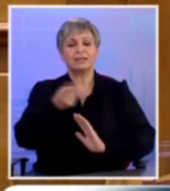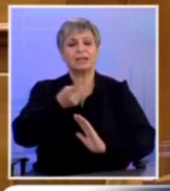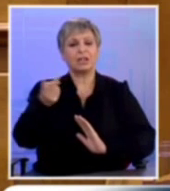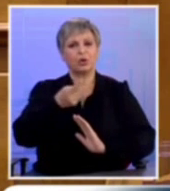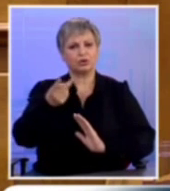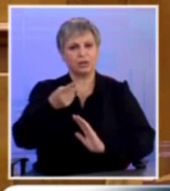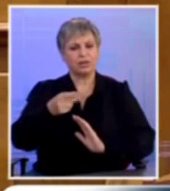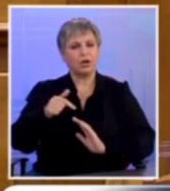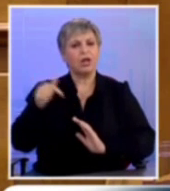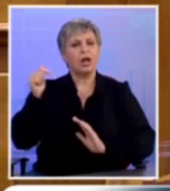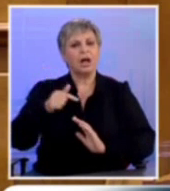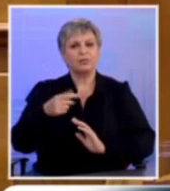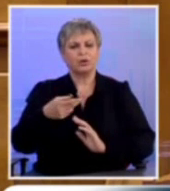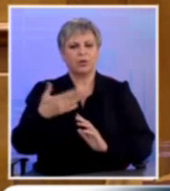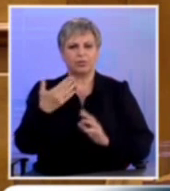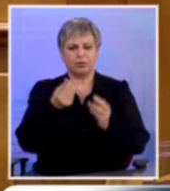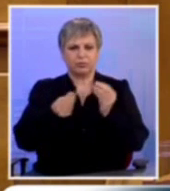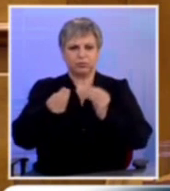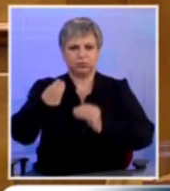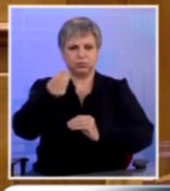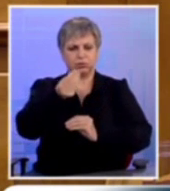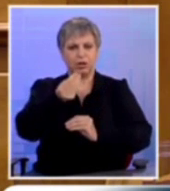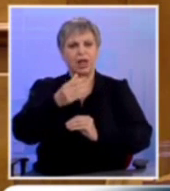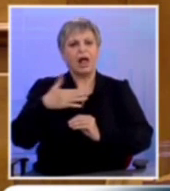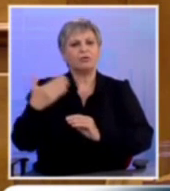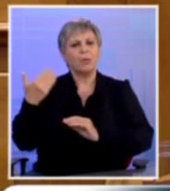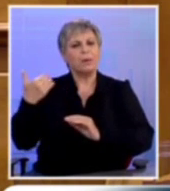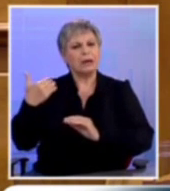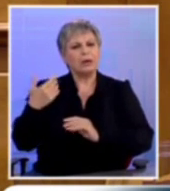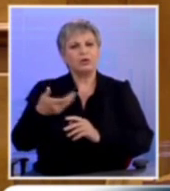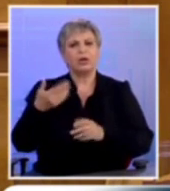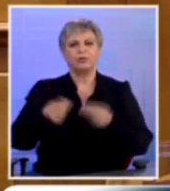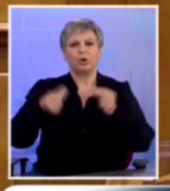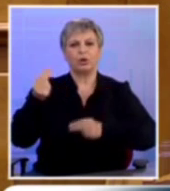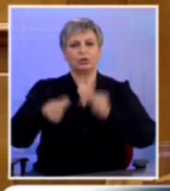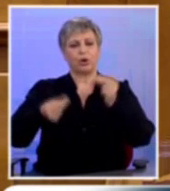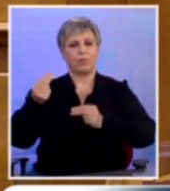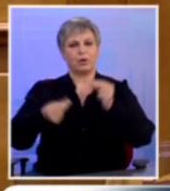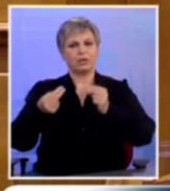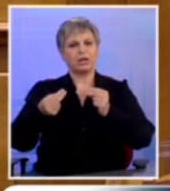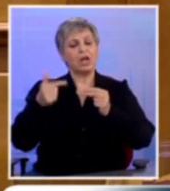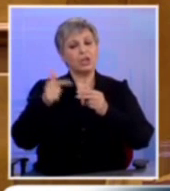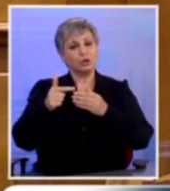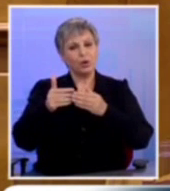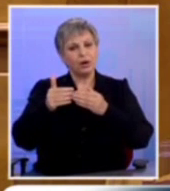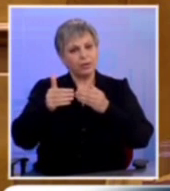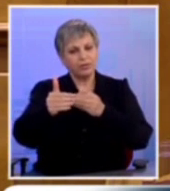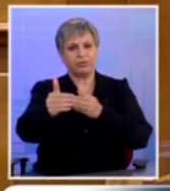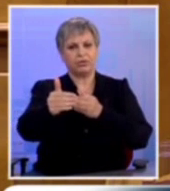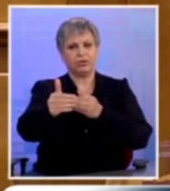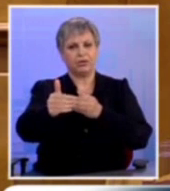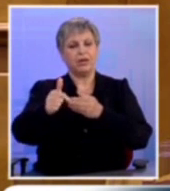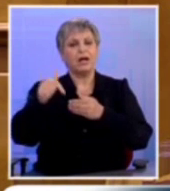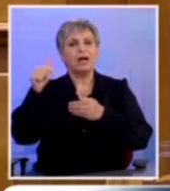έναντι 140% προϋπολογιζόμενου μέχρι πριν λίγο καιρό. Τα θέματα αυτά παραμένουν ως